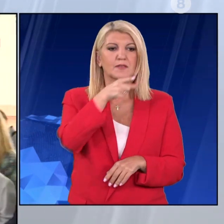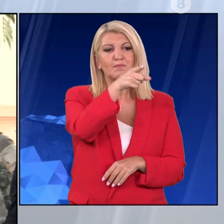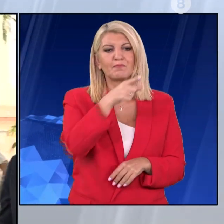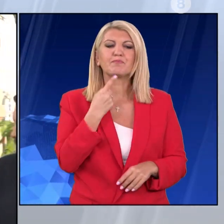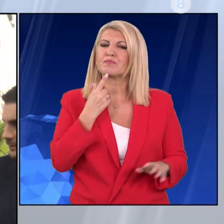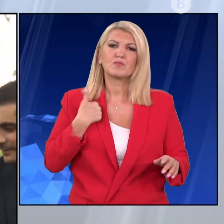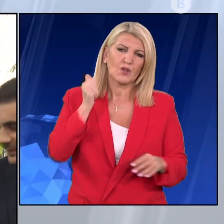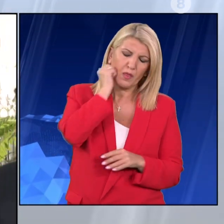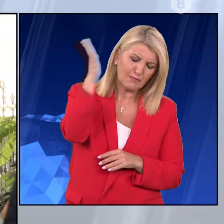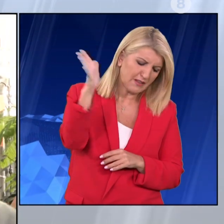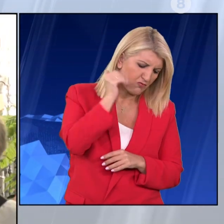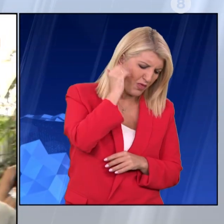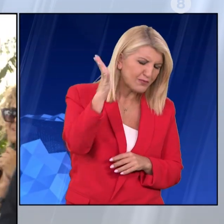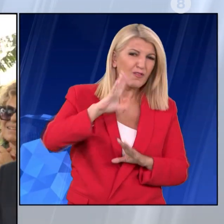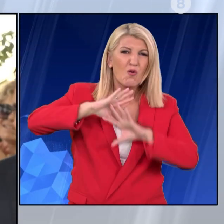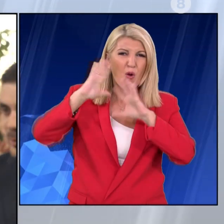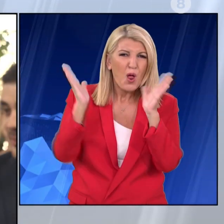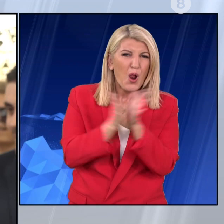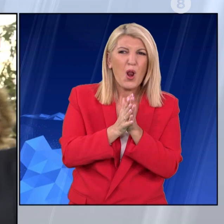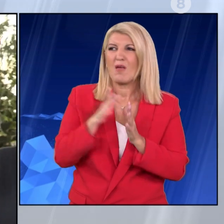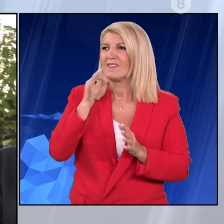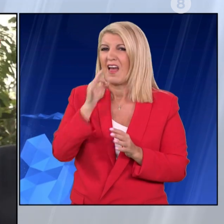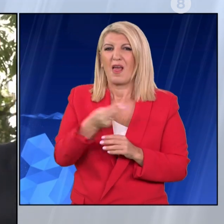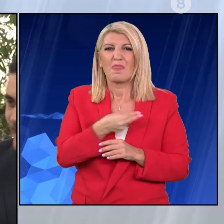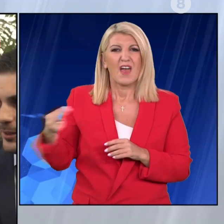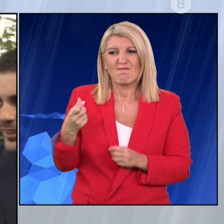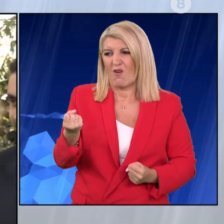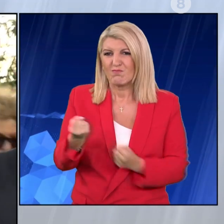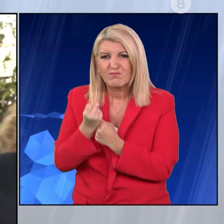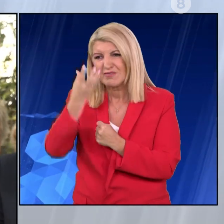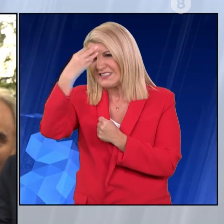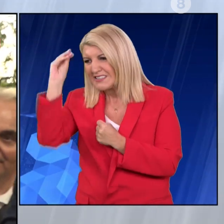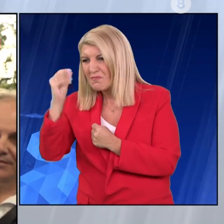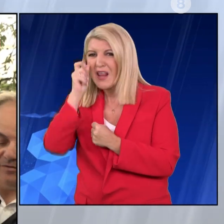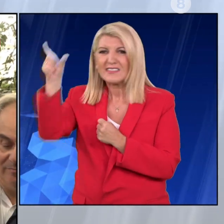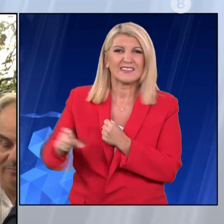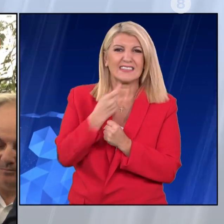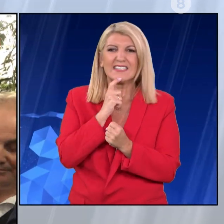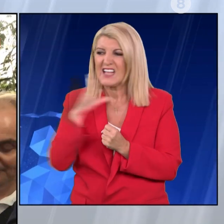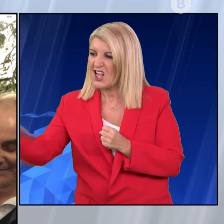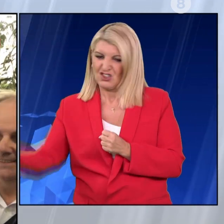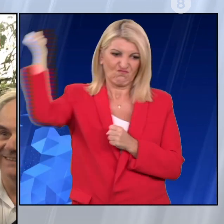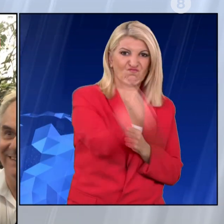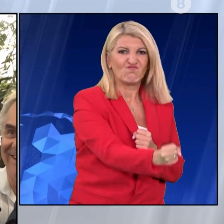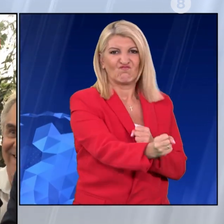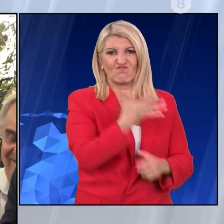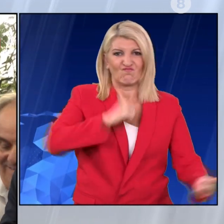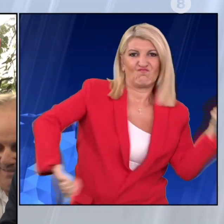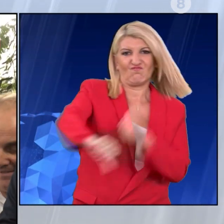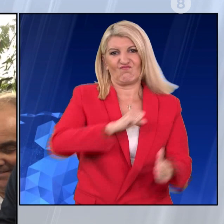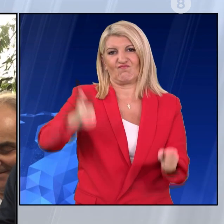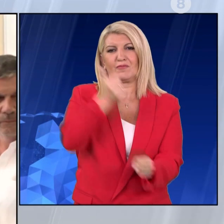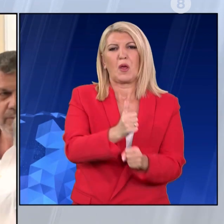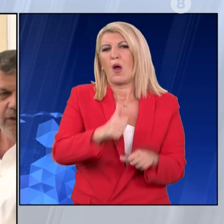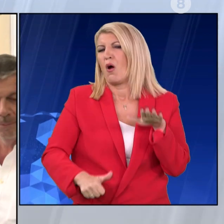συριζα σε θέσεις πολλές και πολλαπλές δεν είμαι κάποια η οποία δεν γνωρίζει το χώρο δεν υπάρχουν αυτά τα